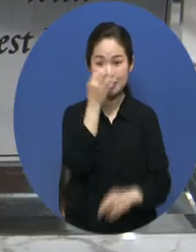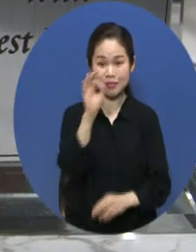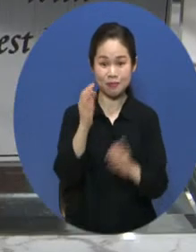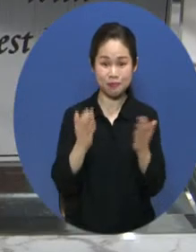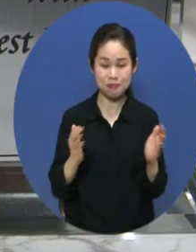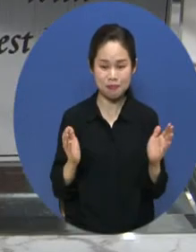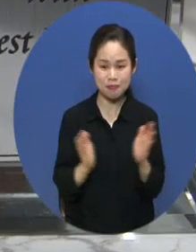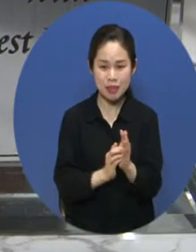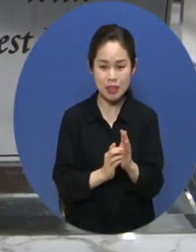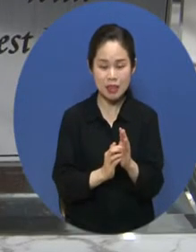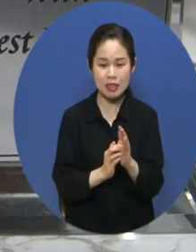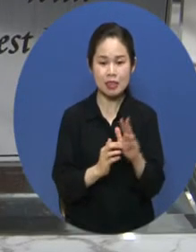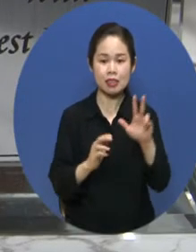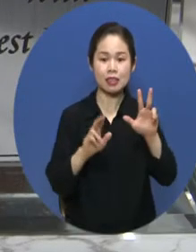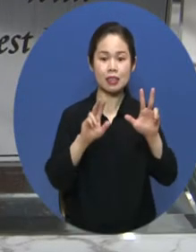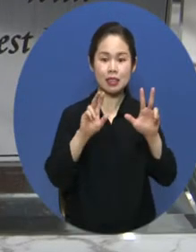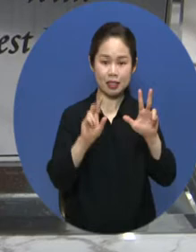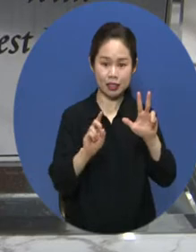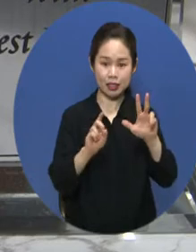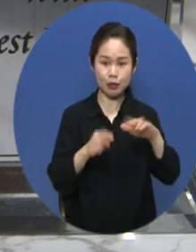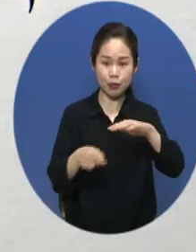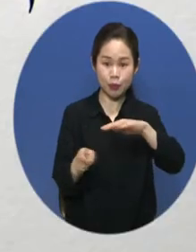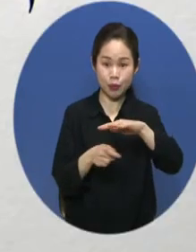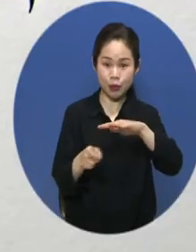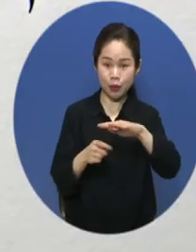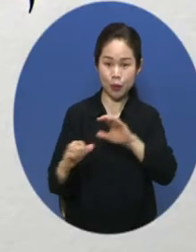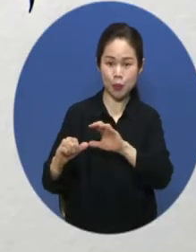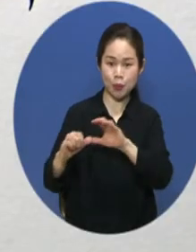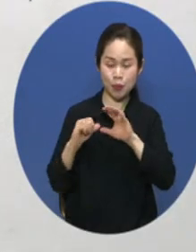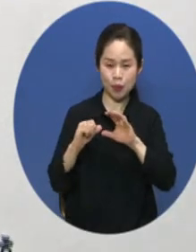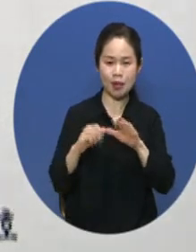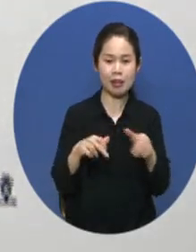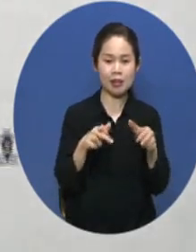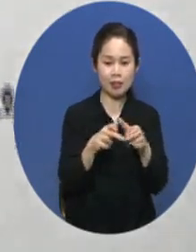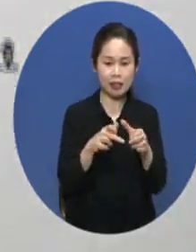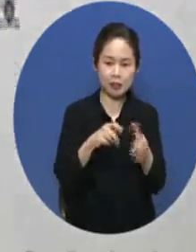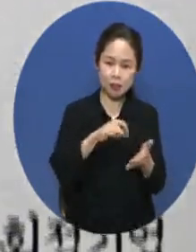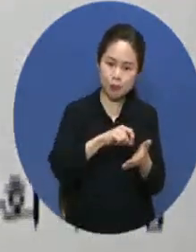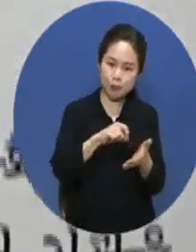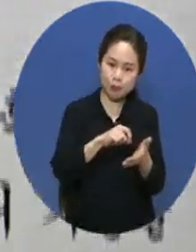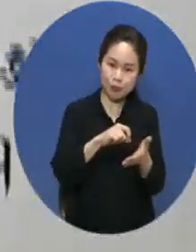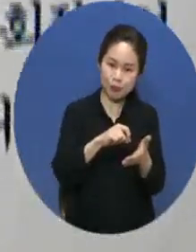3D 프린터로 장애인용 필기 보조기구를 제작하고 있는데요.